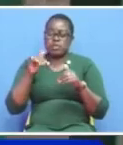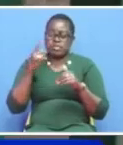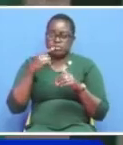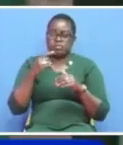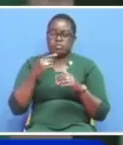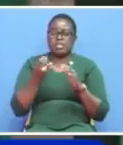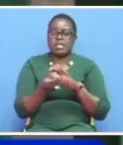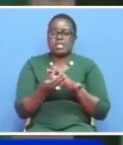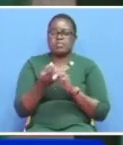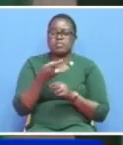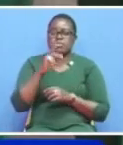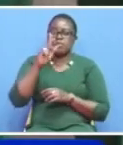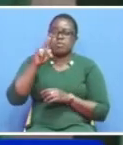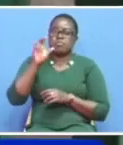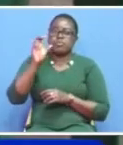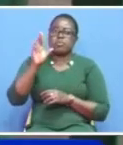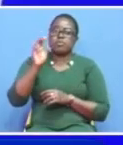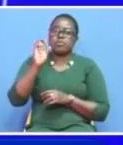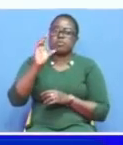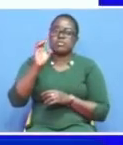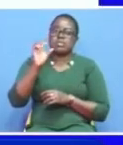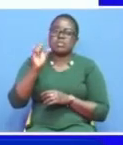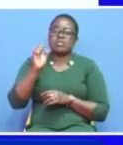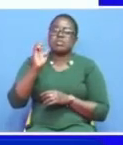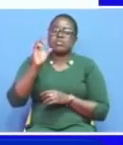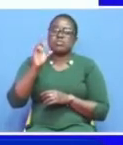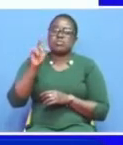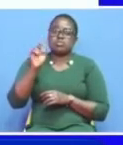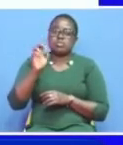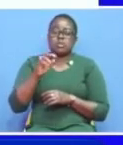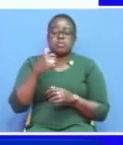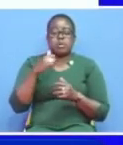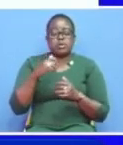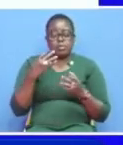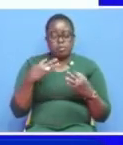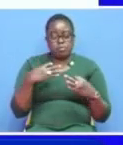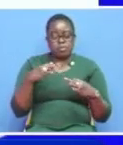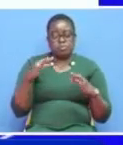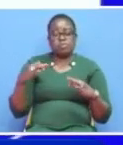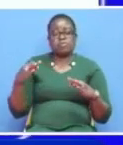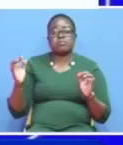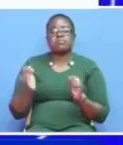wine kuwani ye ondo yotwa iwa. Si ati ameachiriwa.